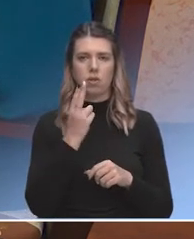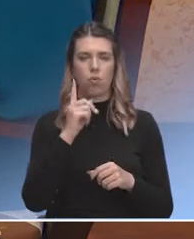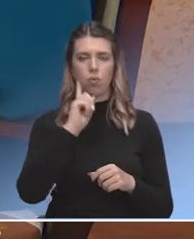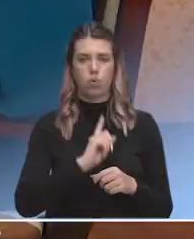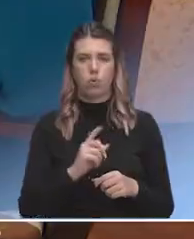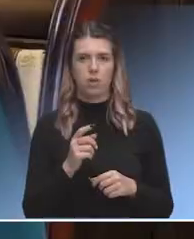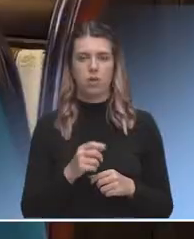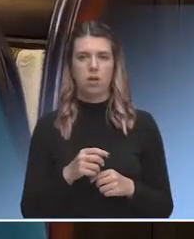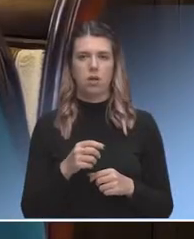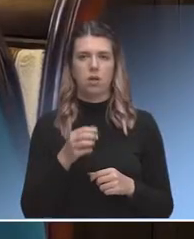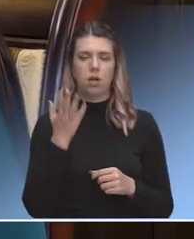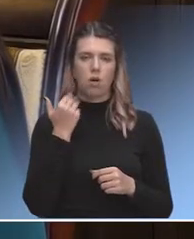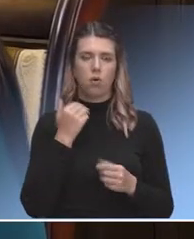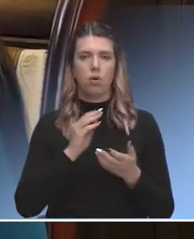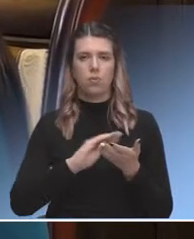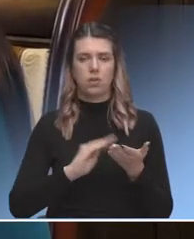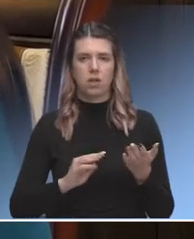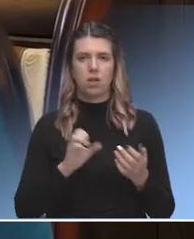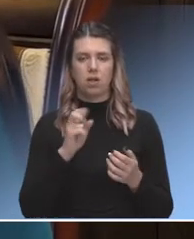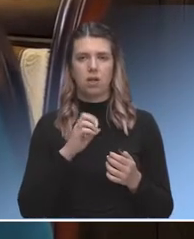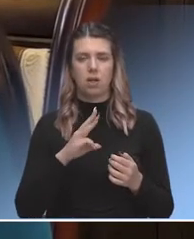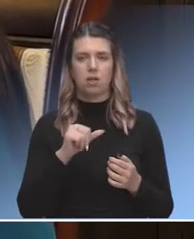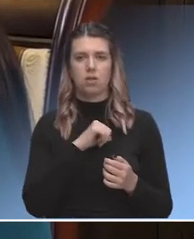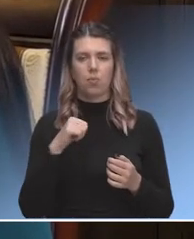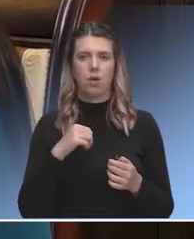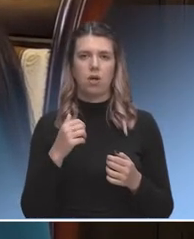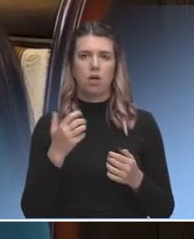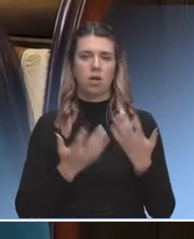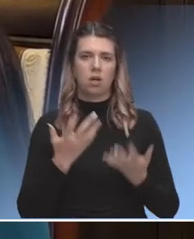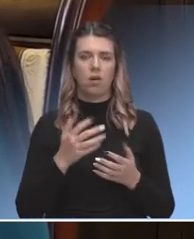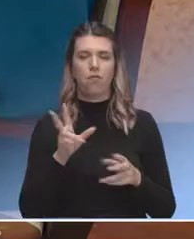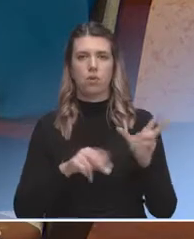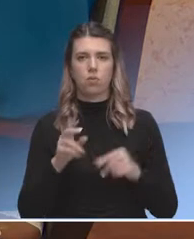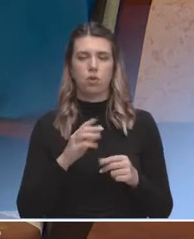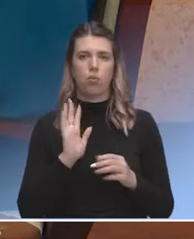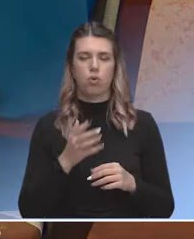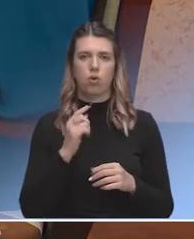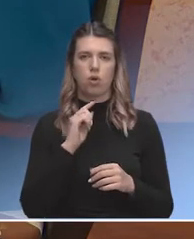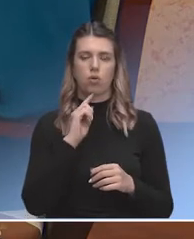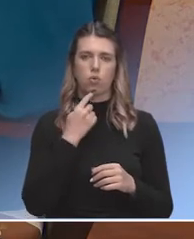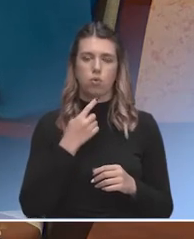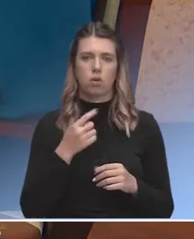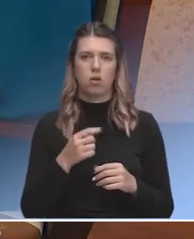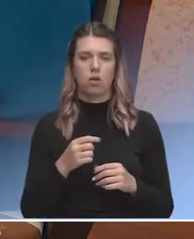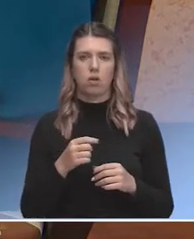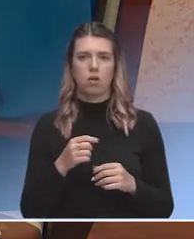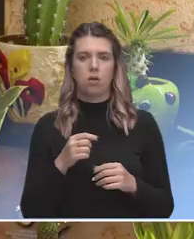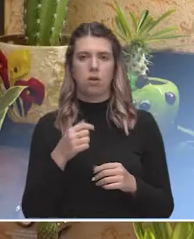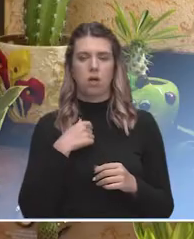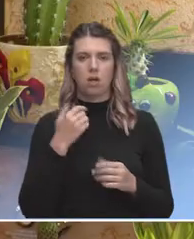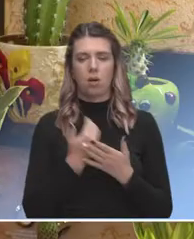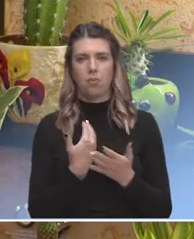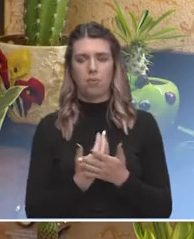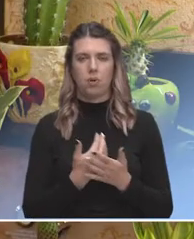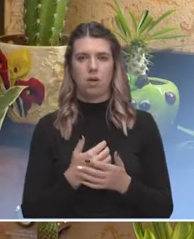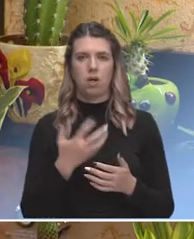цифровой переписи. А вот скажите, легко ли заполнять анкету самостоятельно или все-таки, возможно, какая-то помощь понадобится человеку? Знаете, Мария, вот